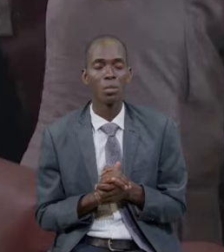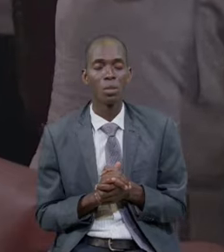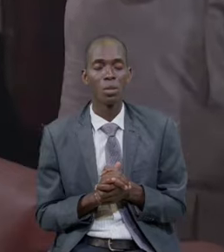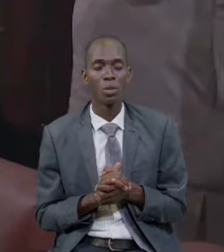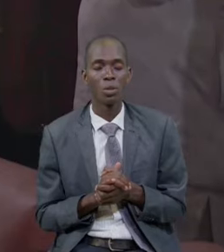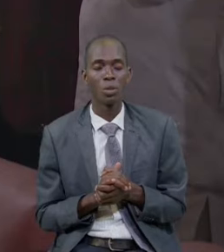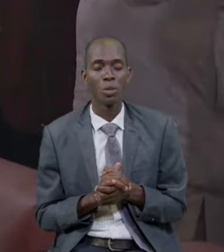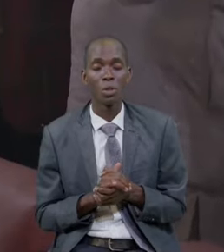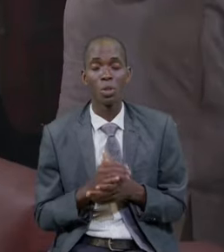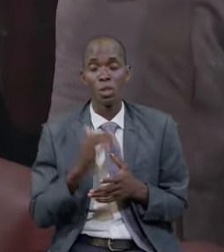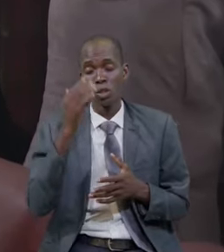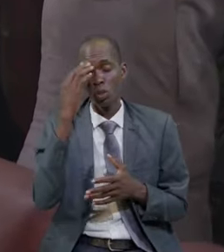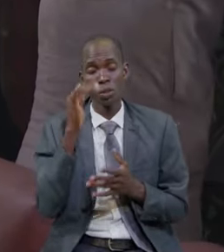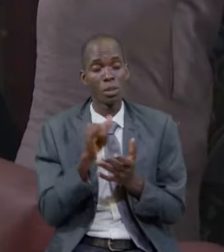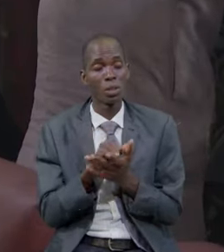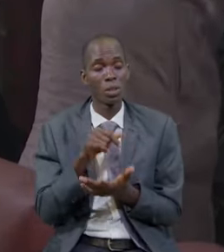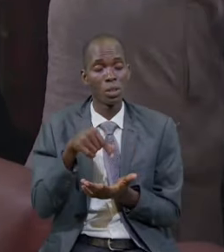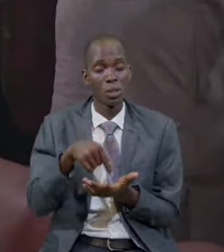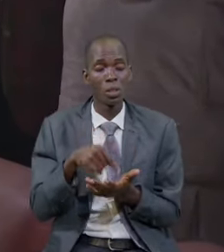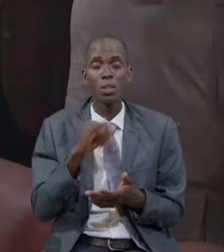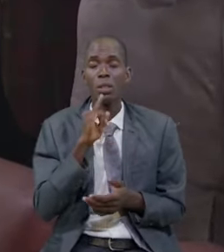Ce n'est pas une onction